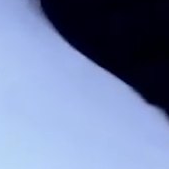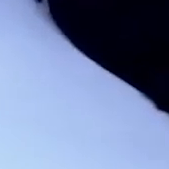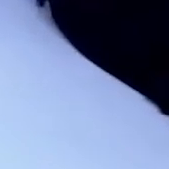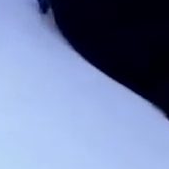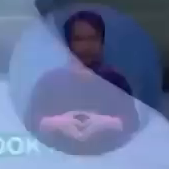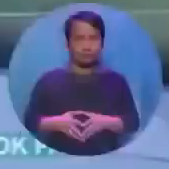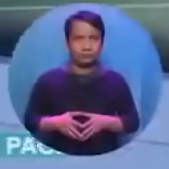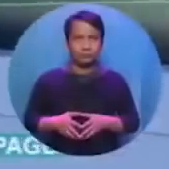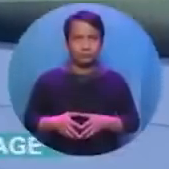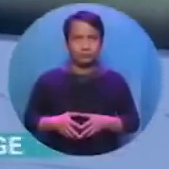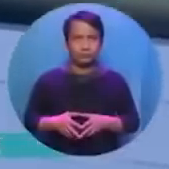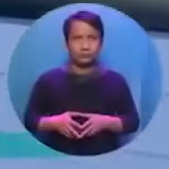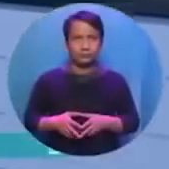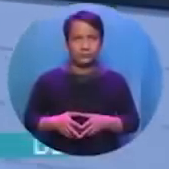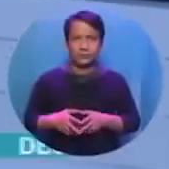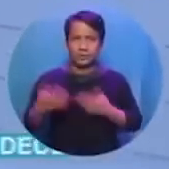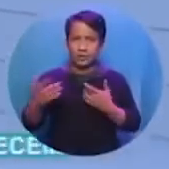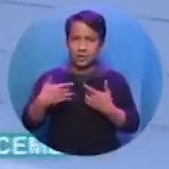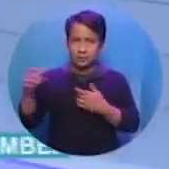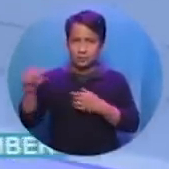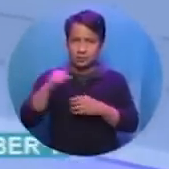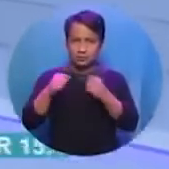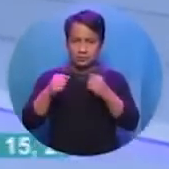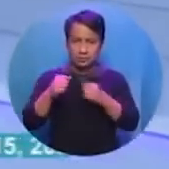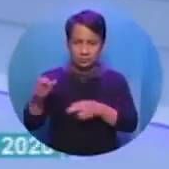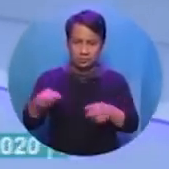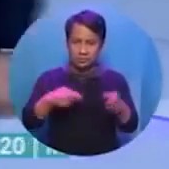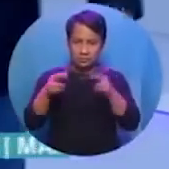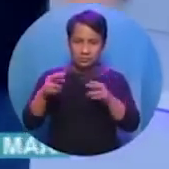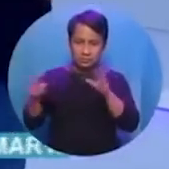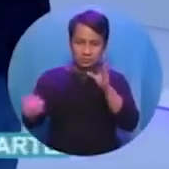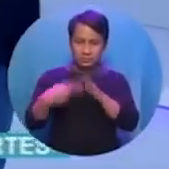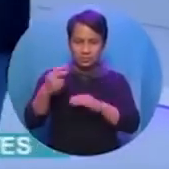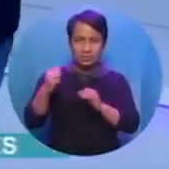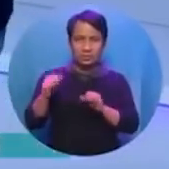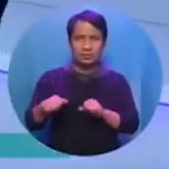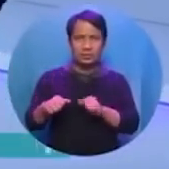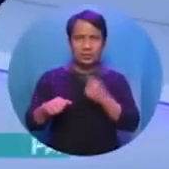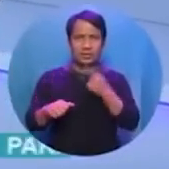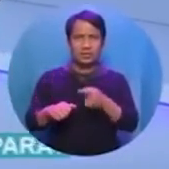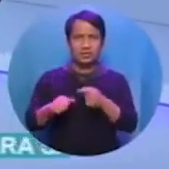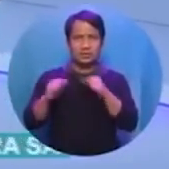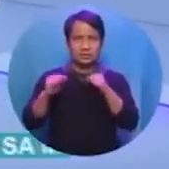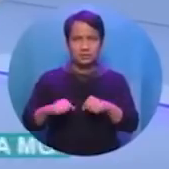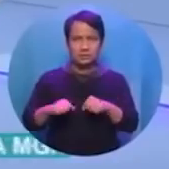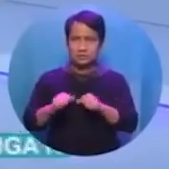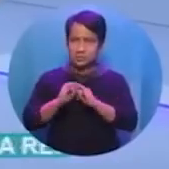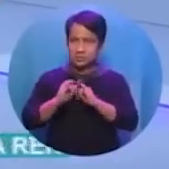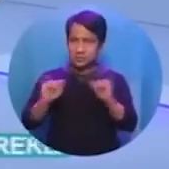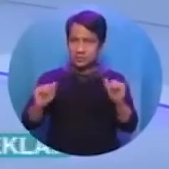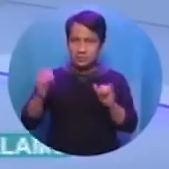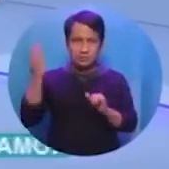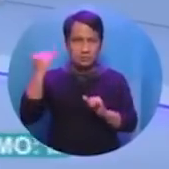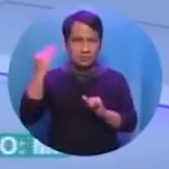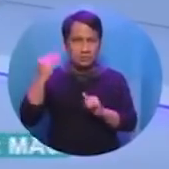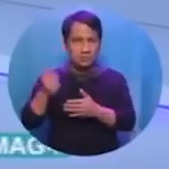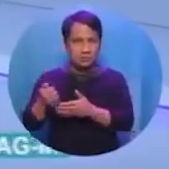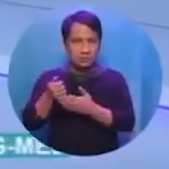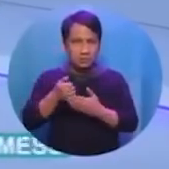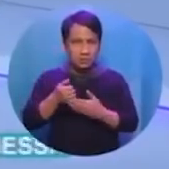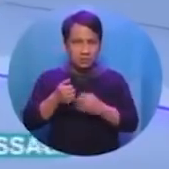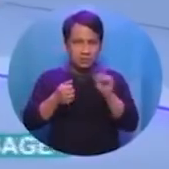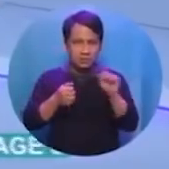At meron tayong random tulong for the second time. At syempre, di tulad ng naunang random tulong